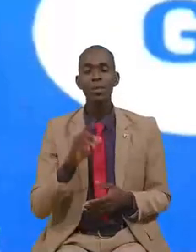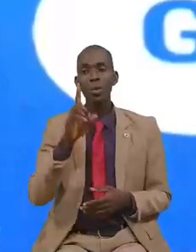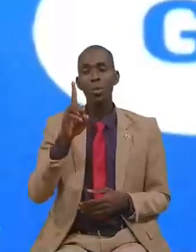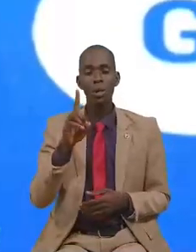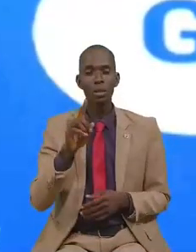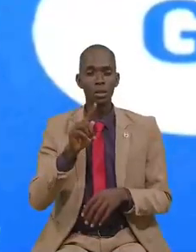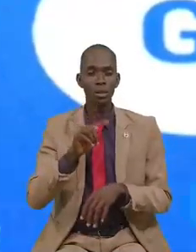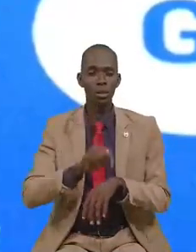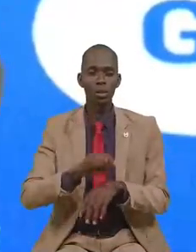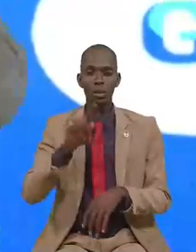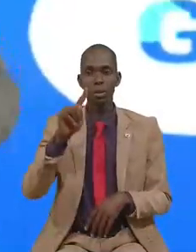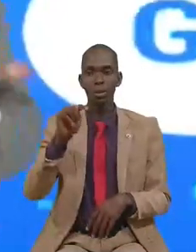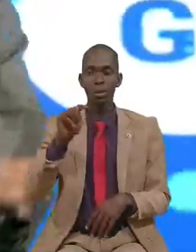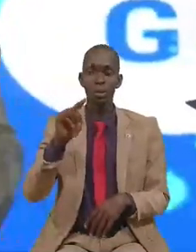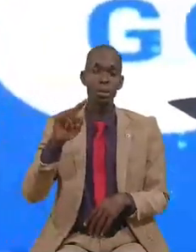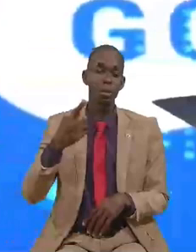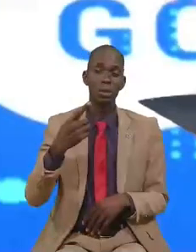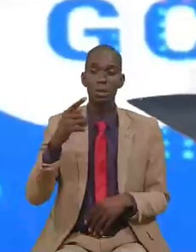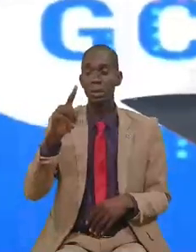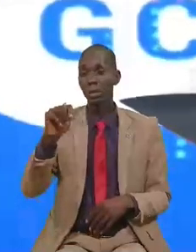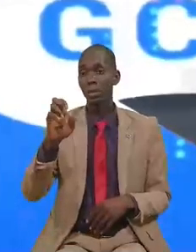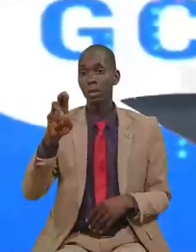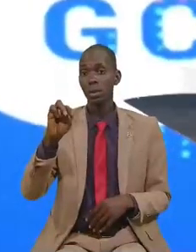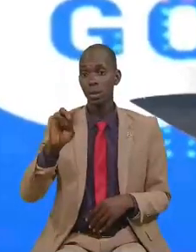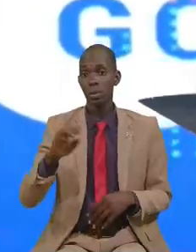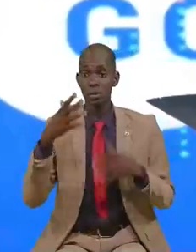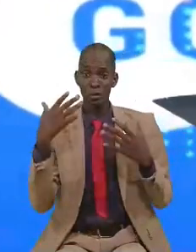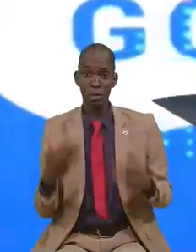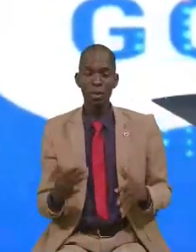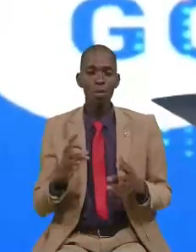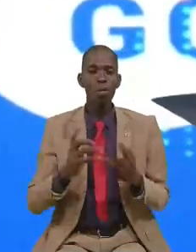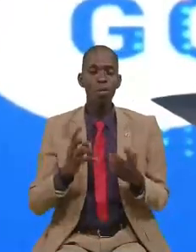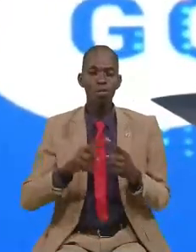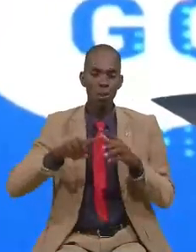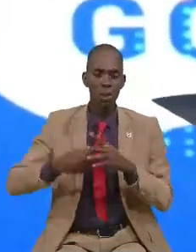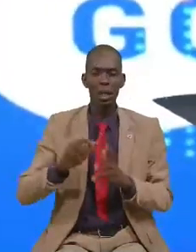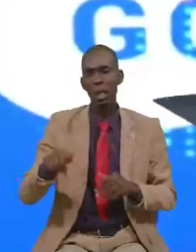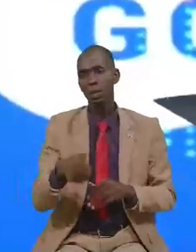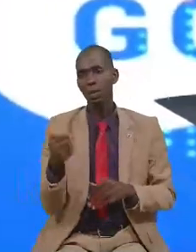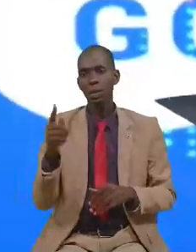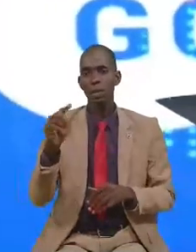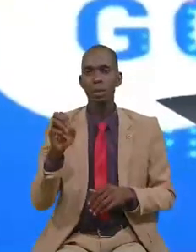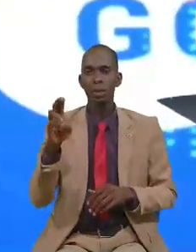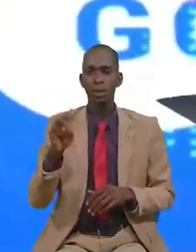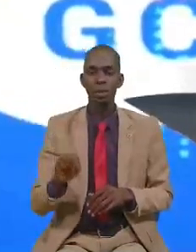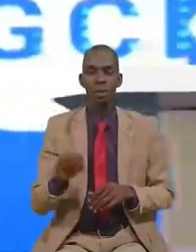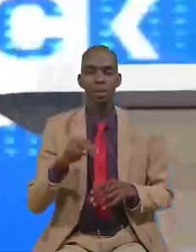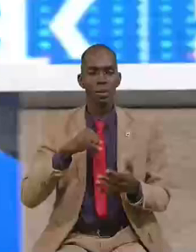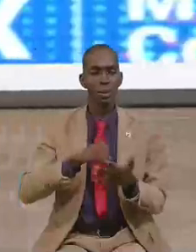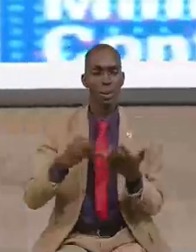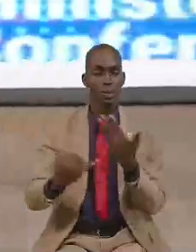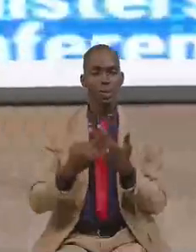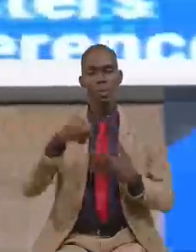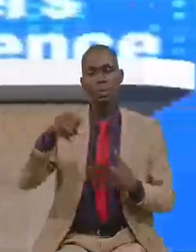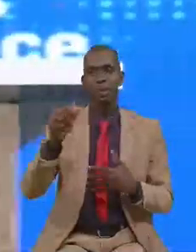Finalement, l'école est terminée. Il voulait commencer un nouveau trimestre. En